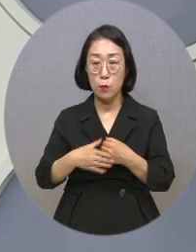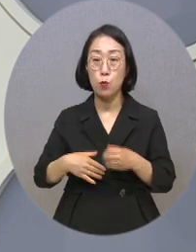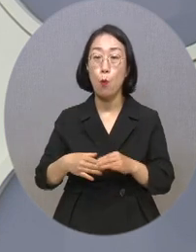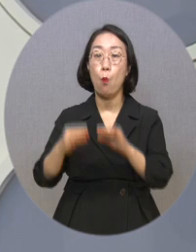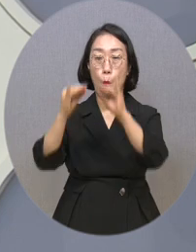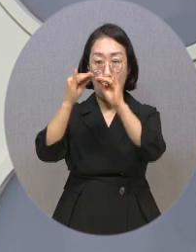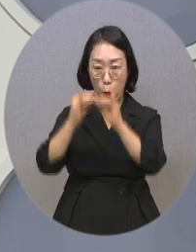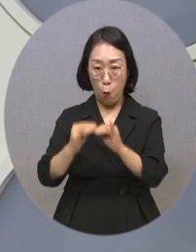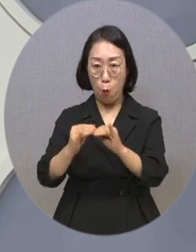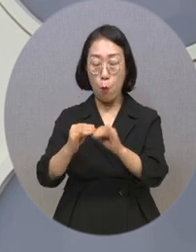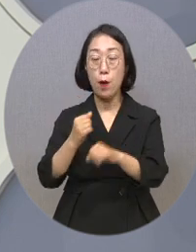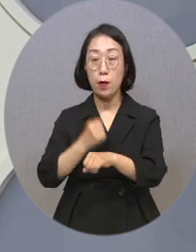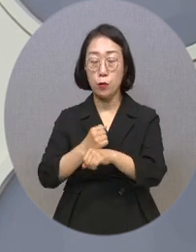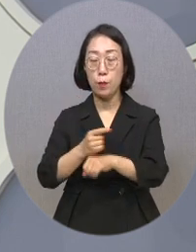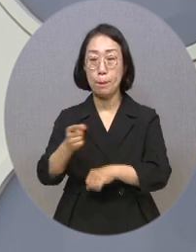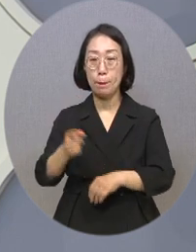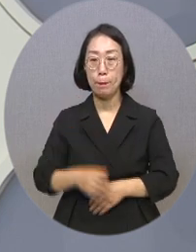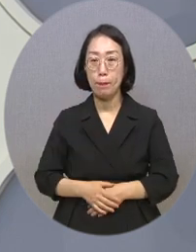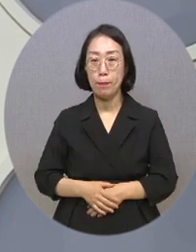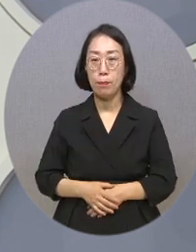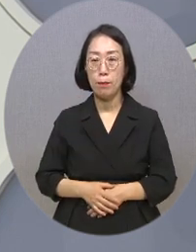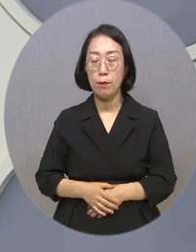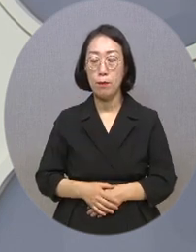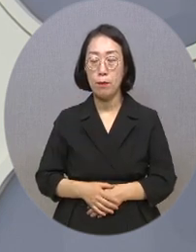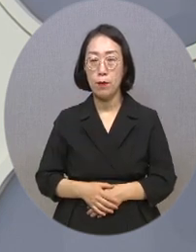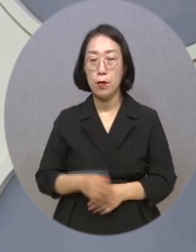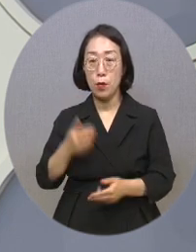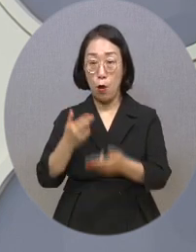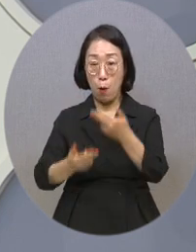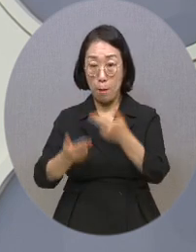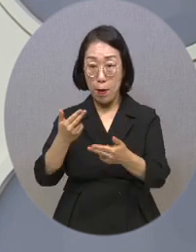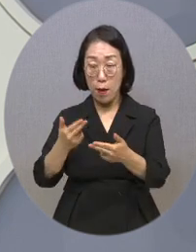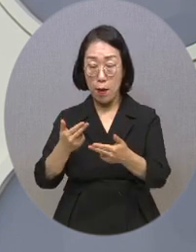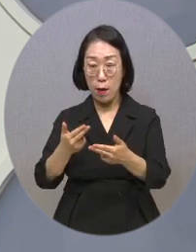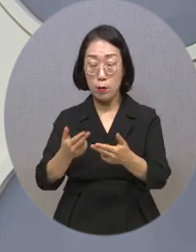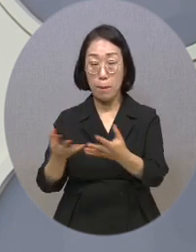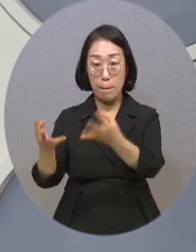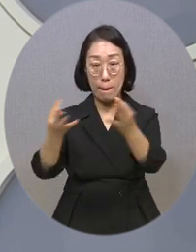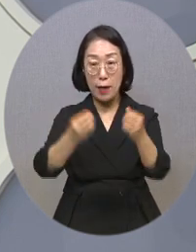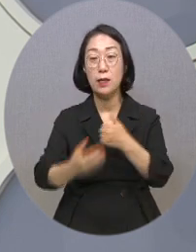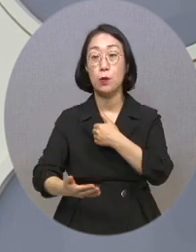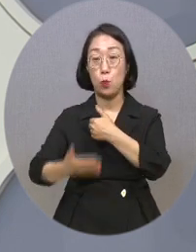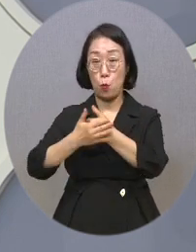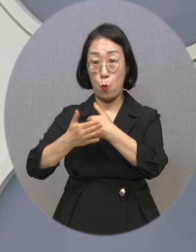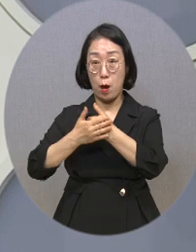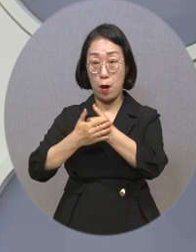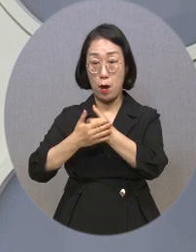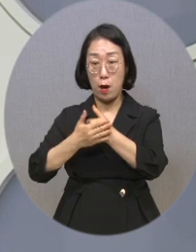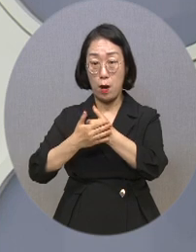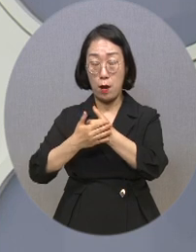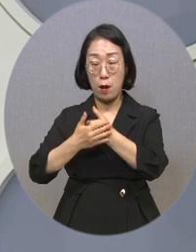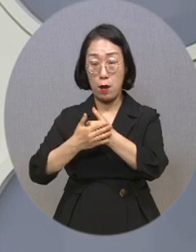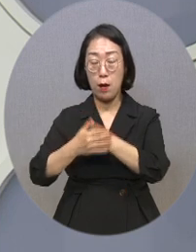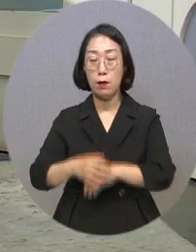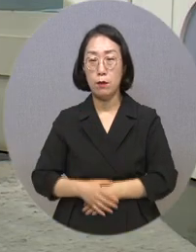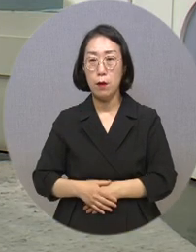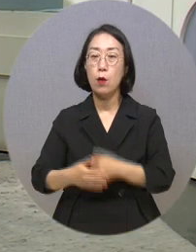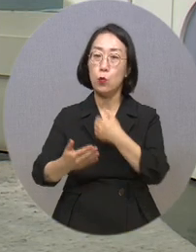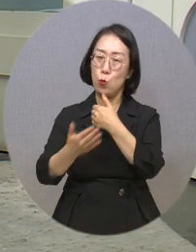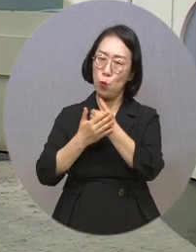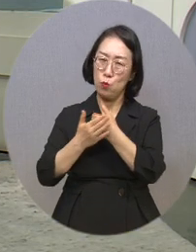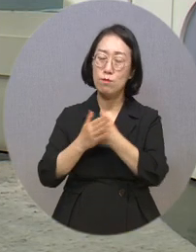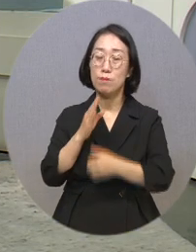동의했고요. 그래서 그걸 만드는데 많은 도움을 주시겠다 그래서 했는데 저기 그 도움을